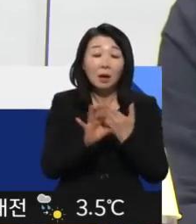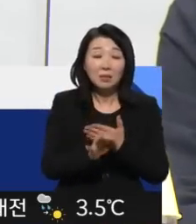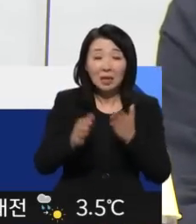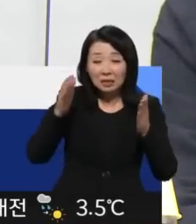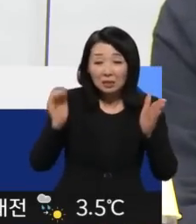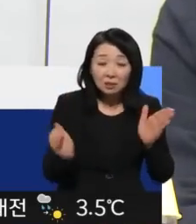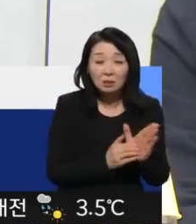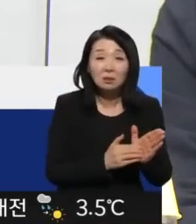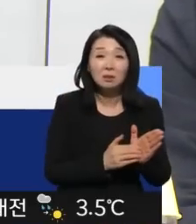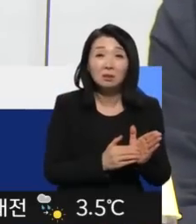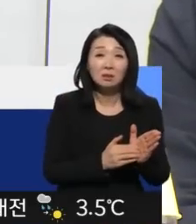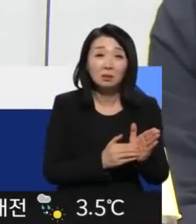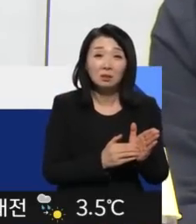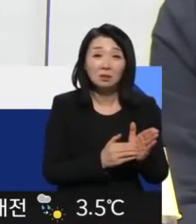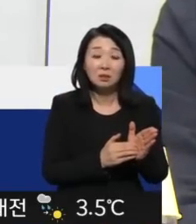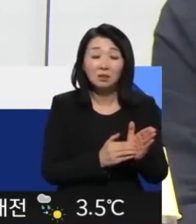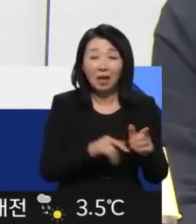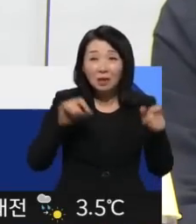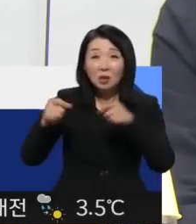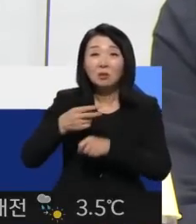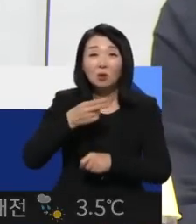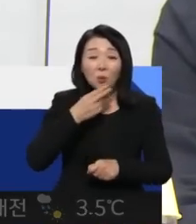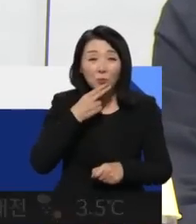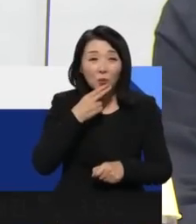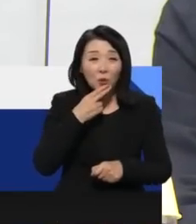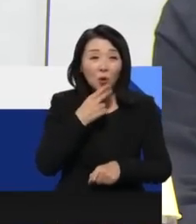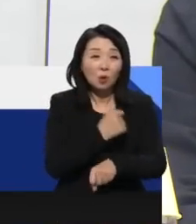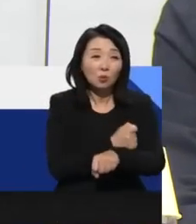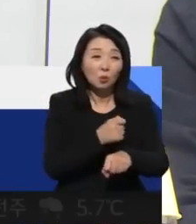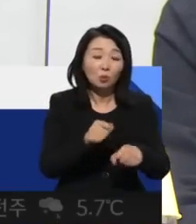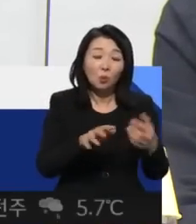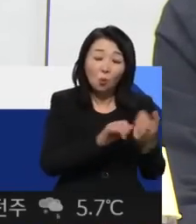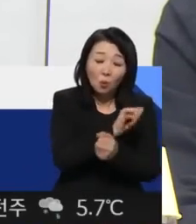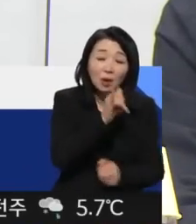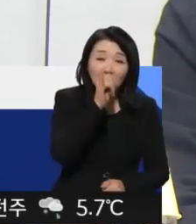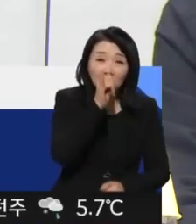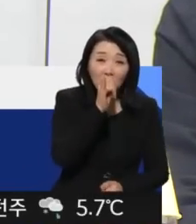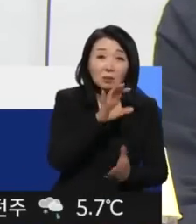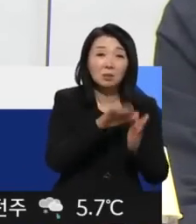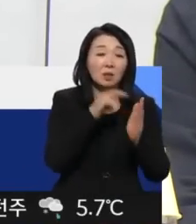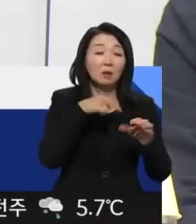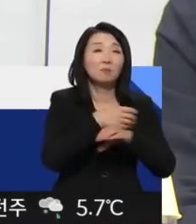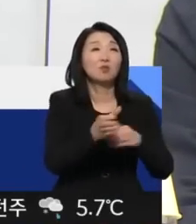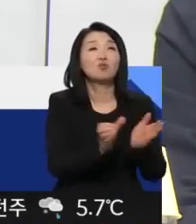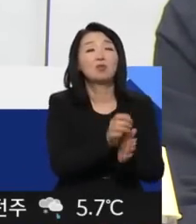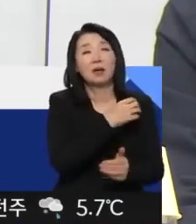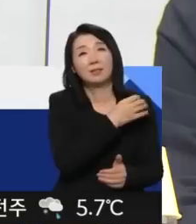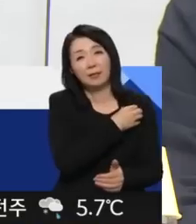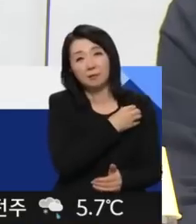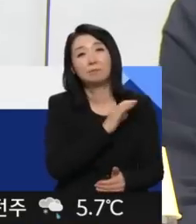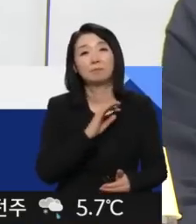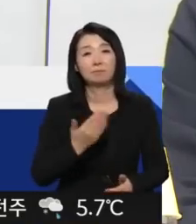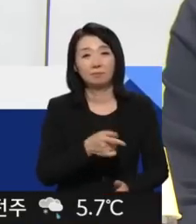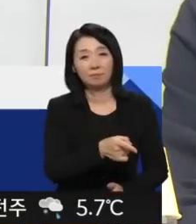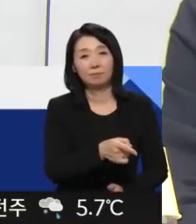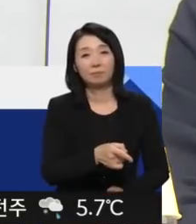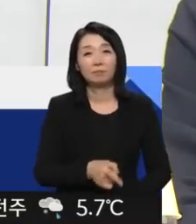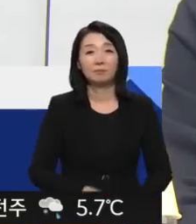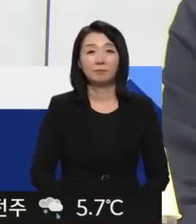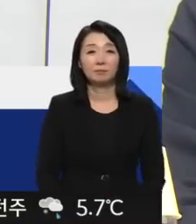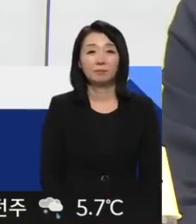않은 채로 노동시장에 큰 혼란이 생기면 그것은 전적으로 민주당의 책임이 될 수밖에